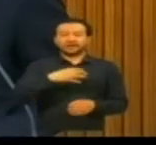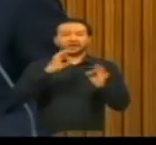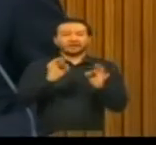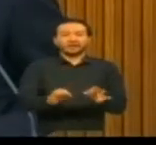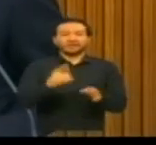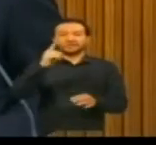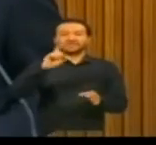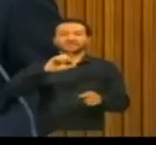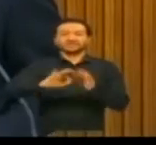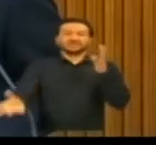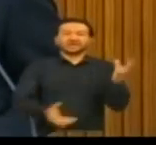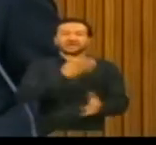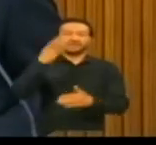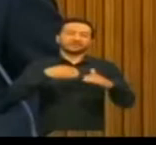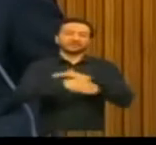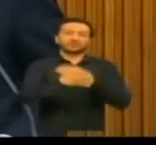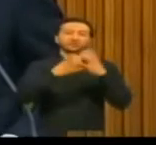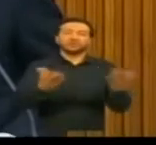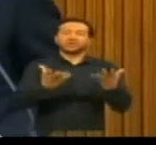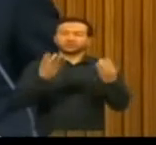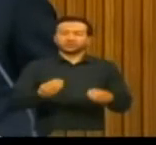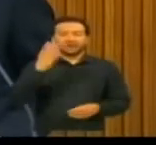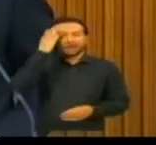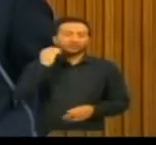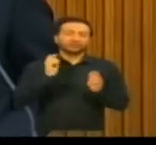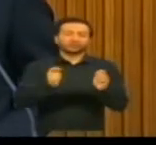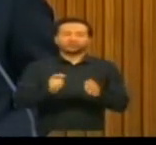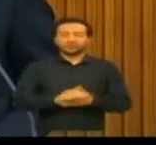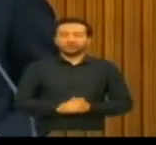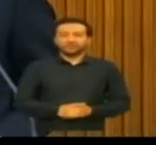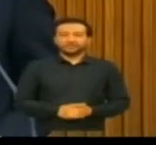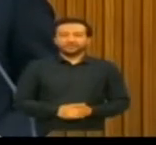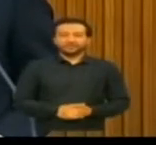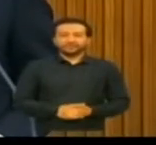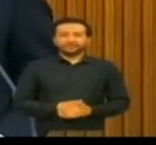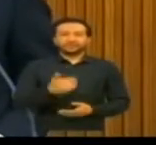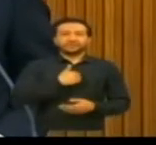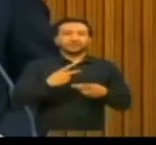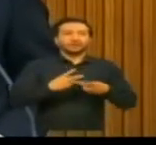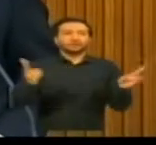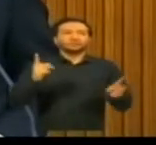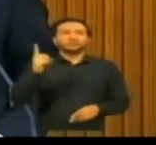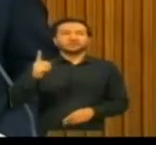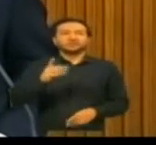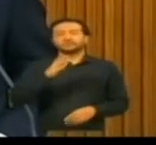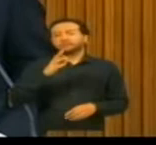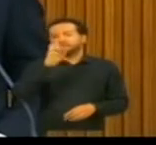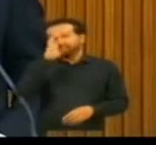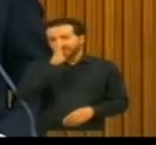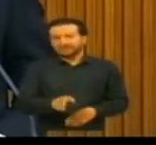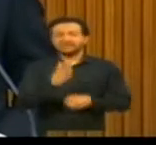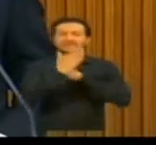bir cehennemin ortasında buluyor. Nasıl oluyor anlamak mümkün değil. Biz özgürlükçü bir partiyiz, yasakçı bir parti